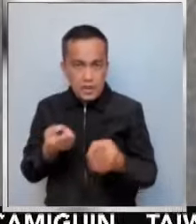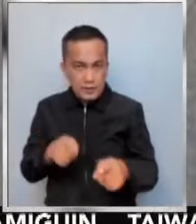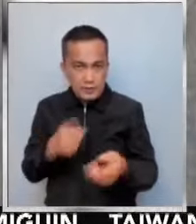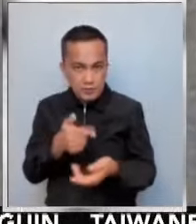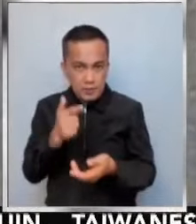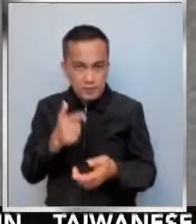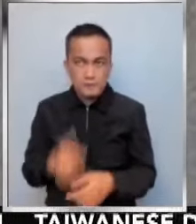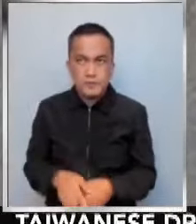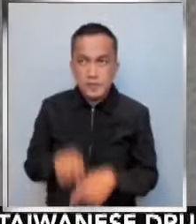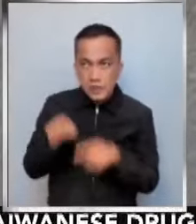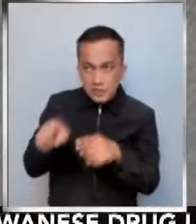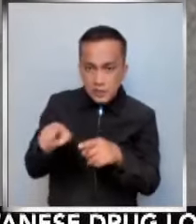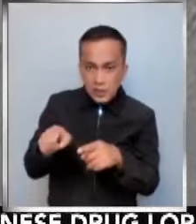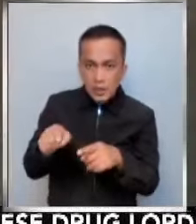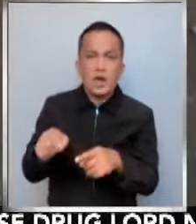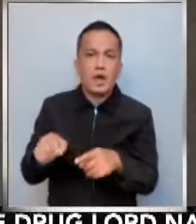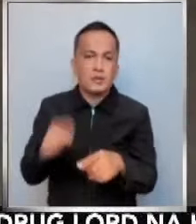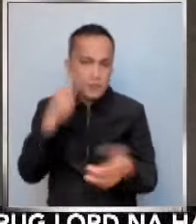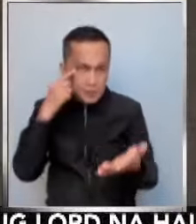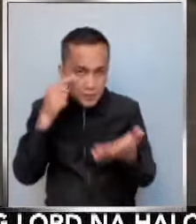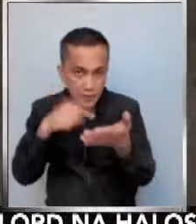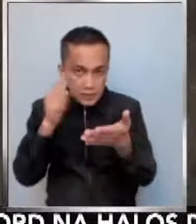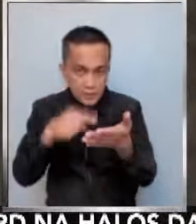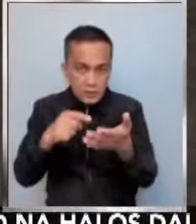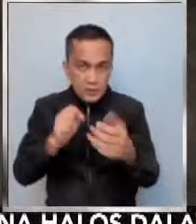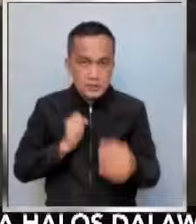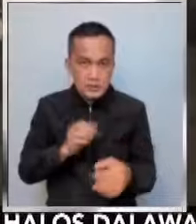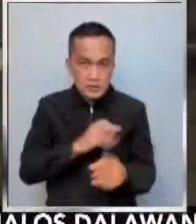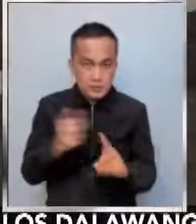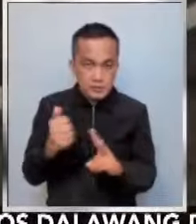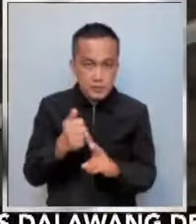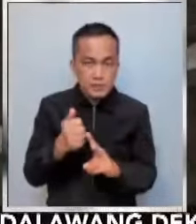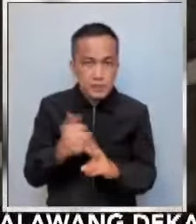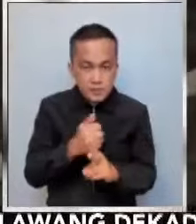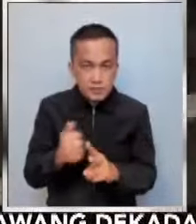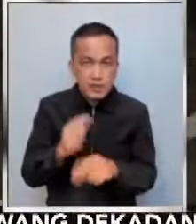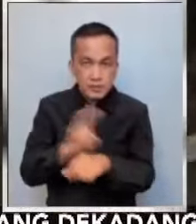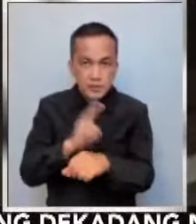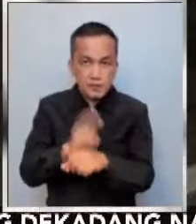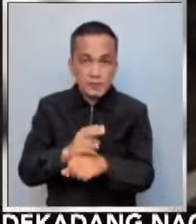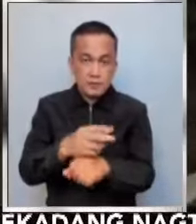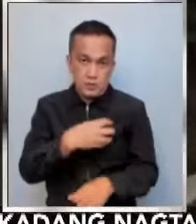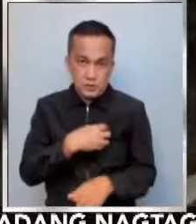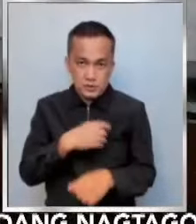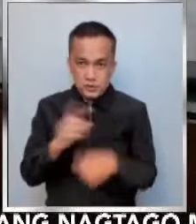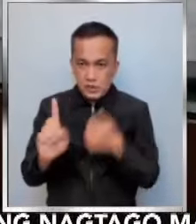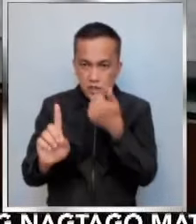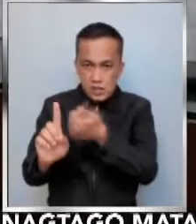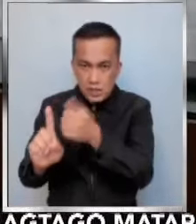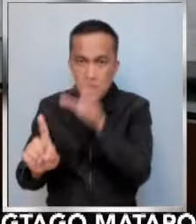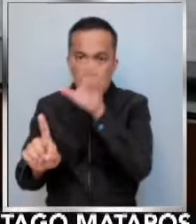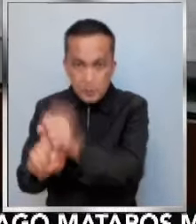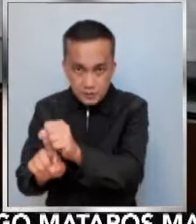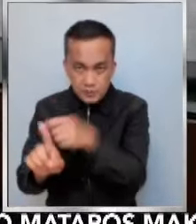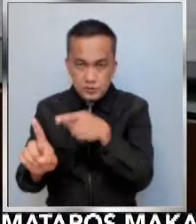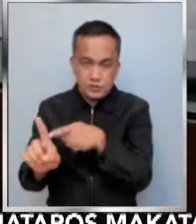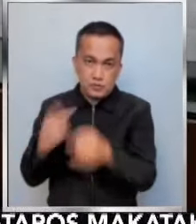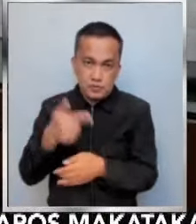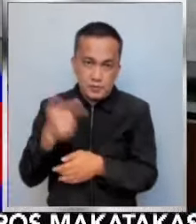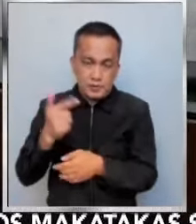positibong pagkilala ng mga tauhan ng biktima ang ginamit ng Quezon City Police para matunton at arestuhin ang gunman. Inabangan ho natin